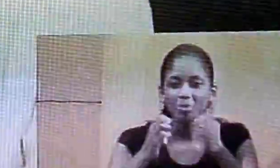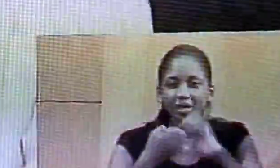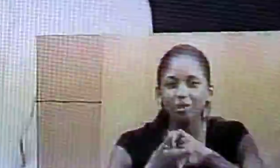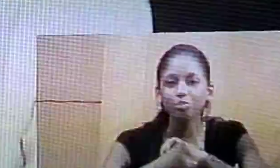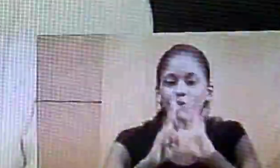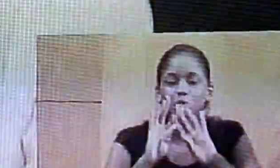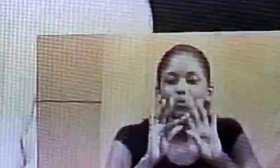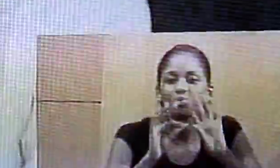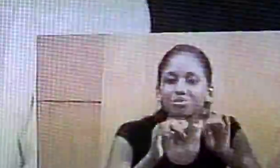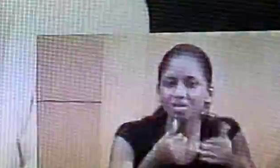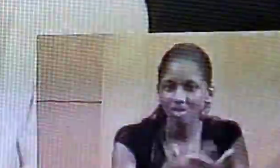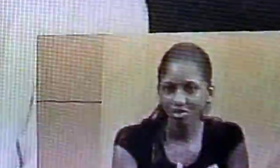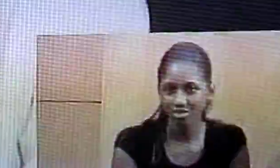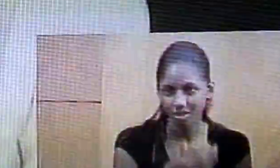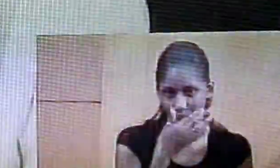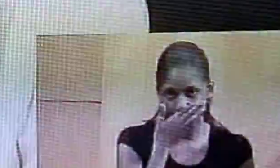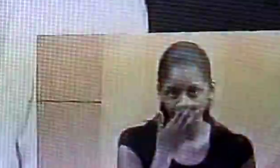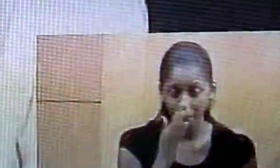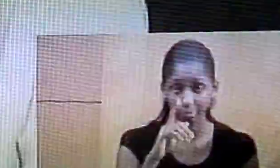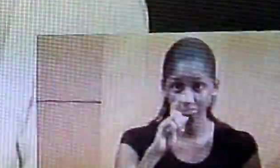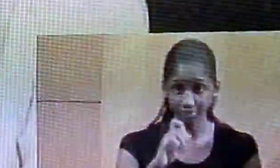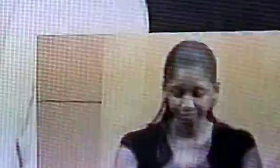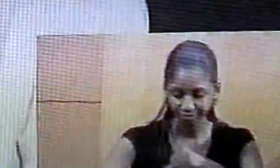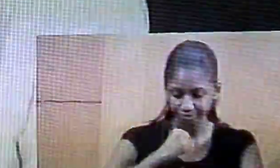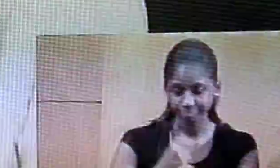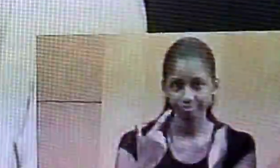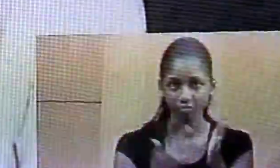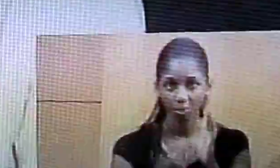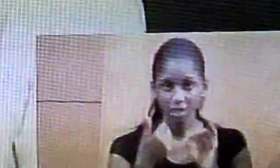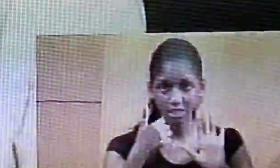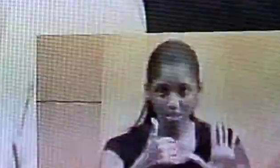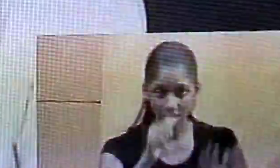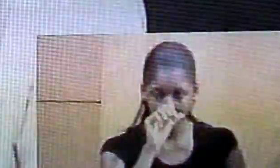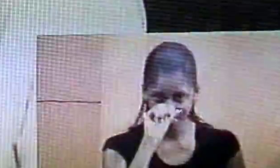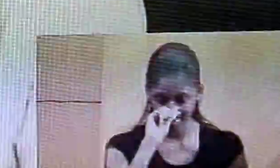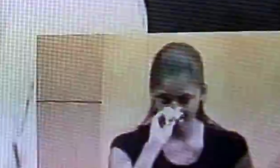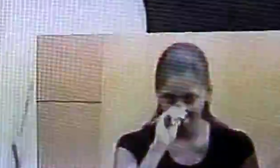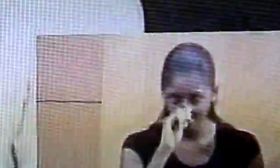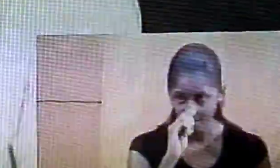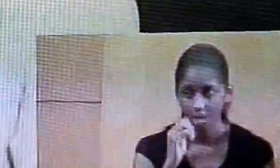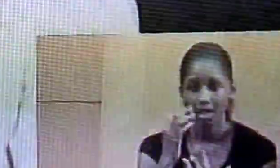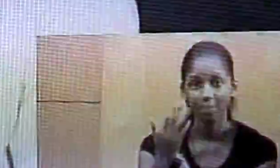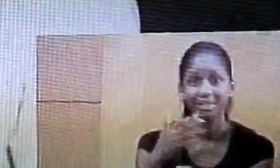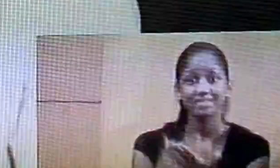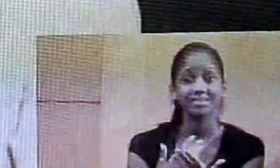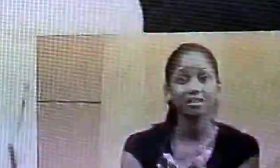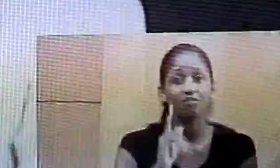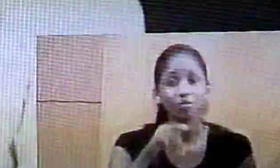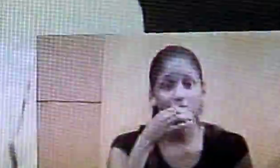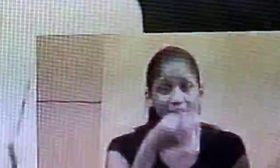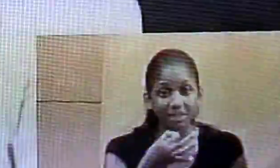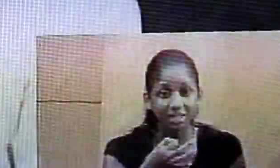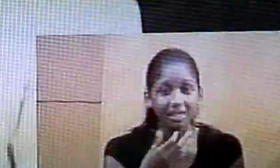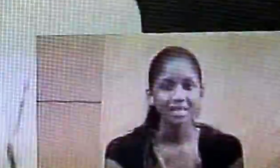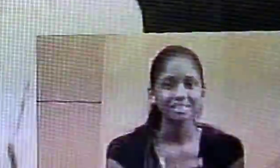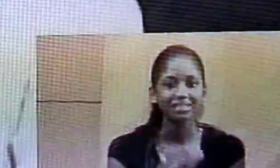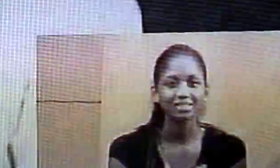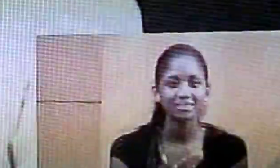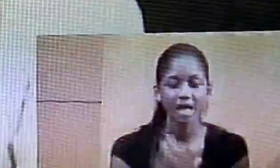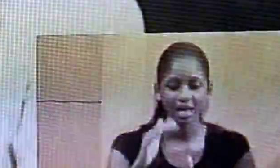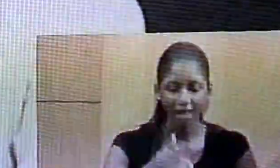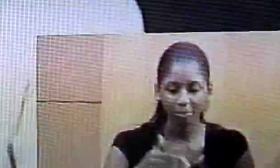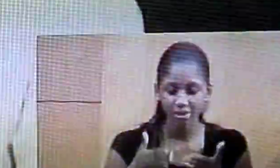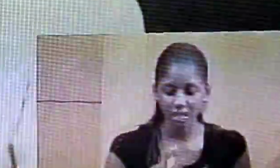que ça. À partir de 2006, la Martinique, et c'est ça qu'il faut dire, et c'est ce que les